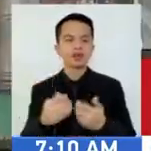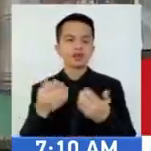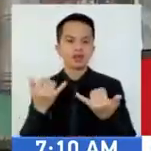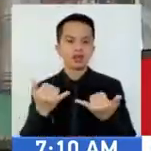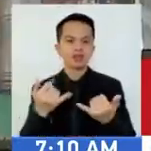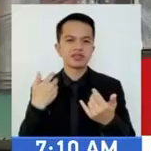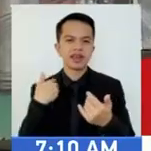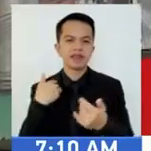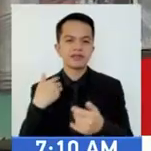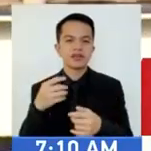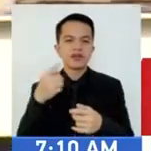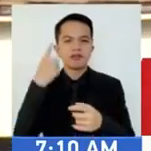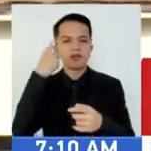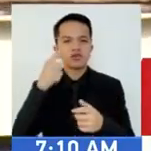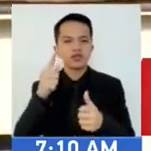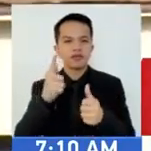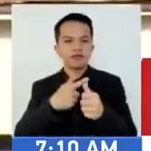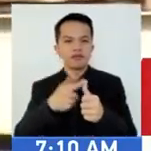3,000 benepisyaryo.